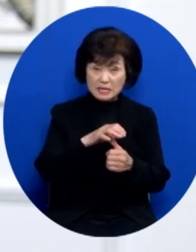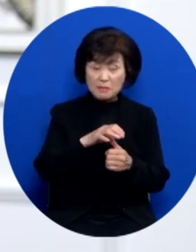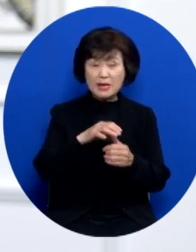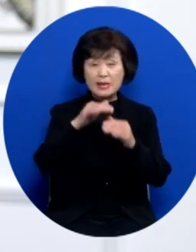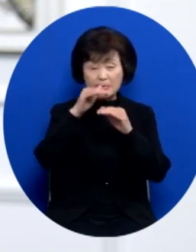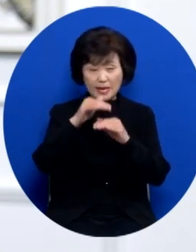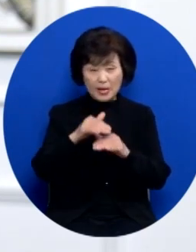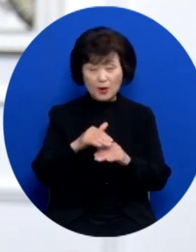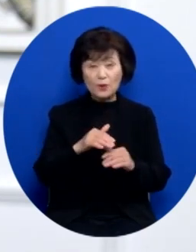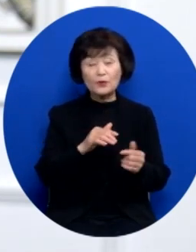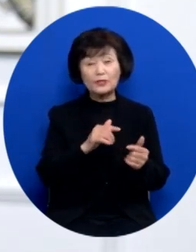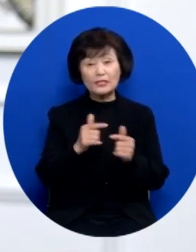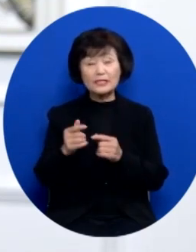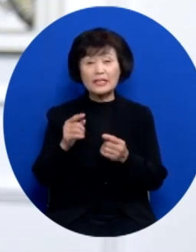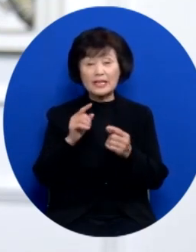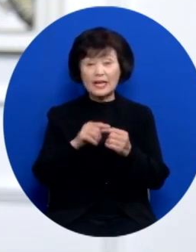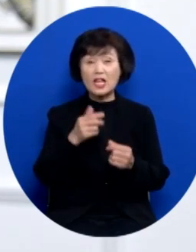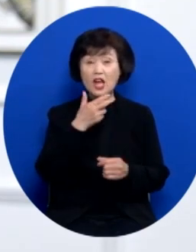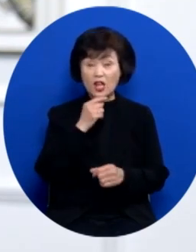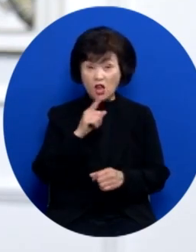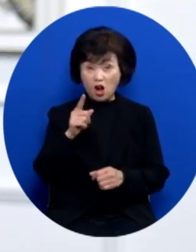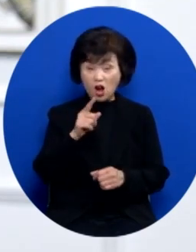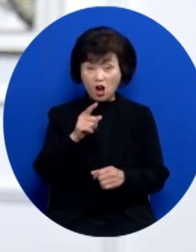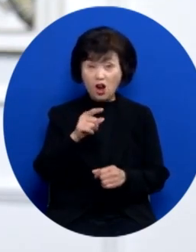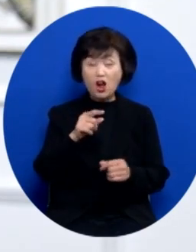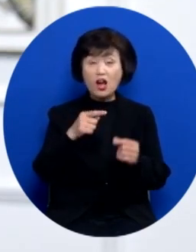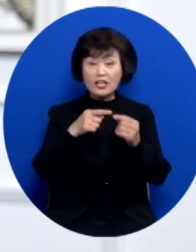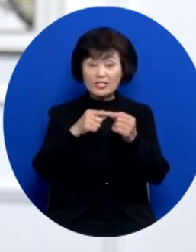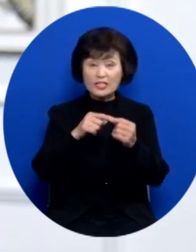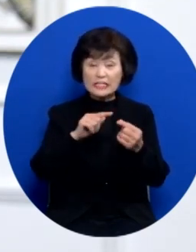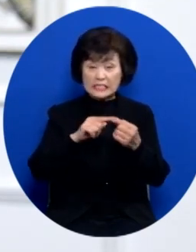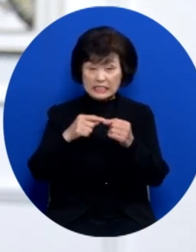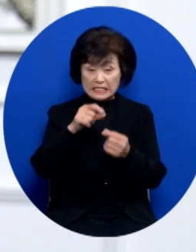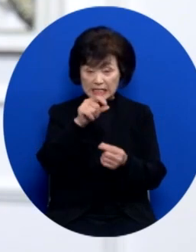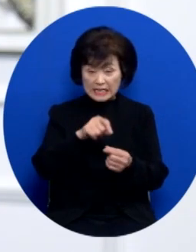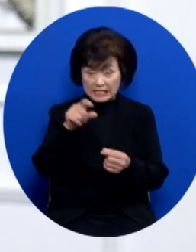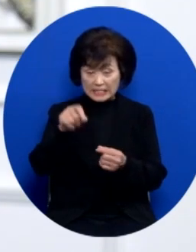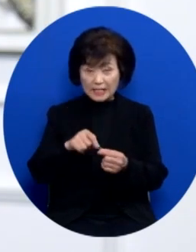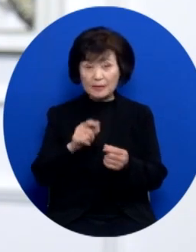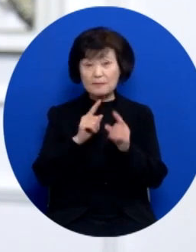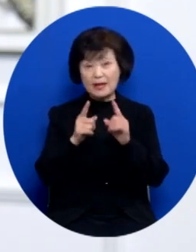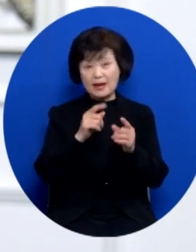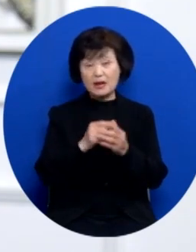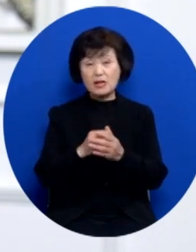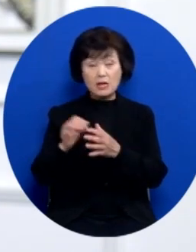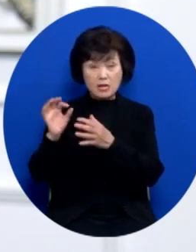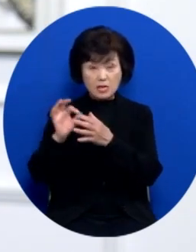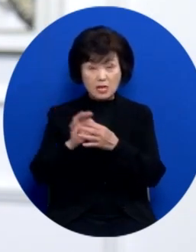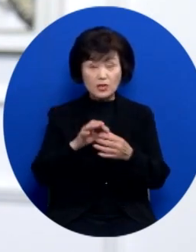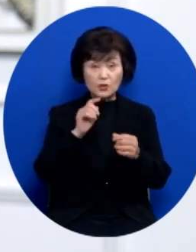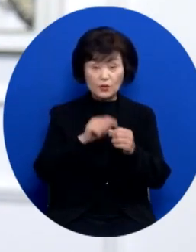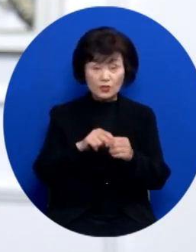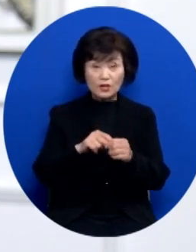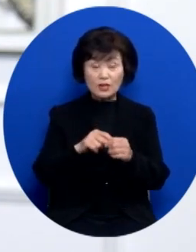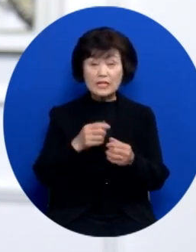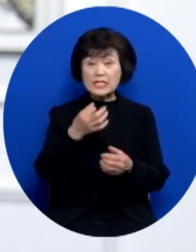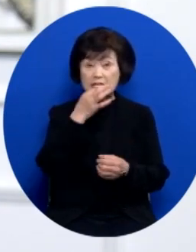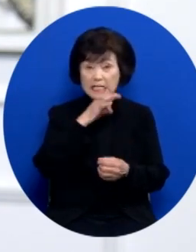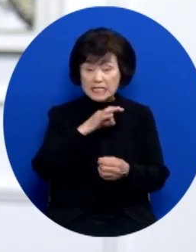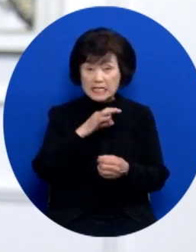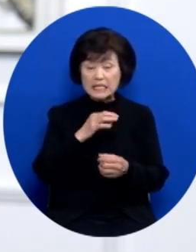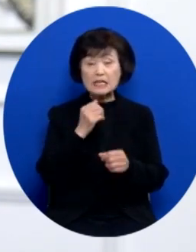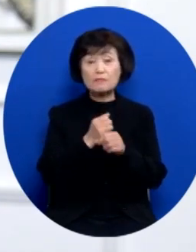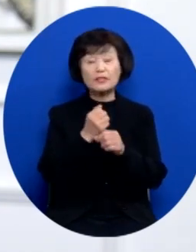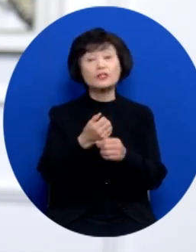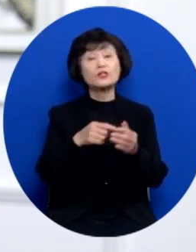첫 글자를 조합한 단어입니다. 지속가능한 발전, 지속가능한 이익 창출을 위해서는 이 세 가지